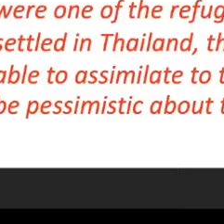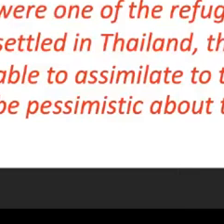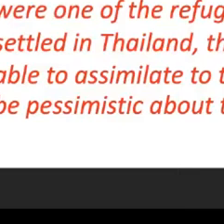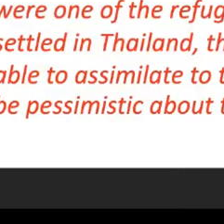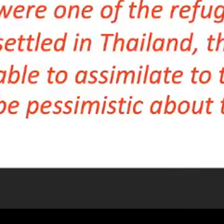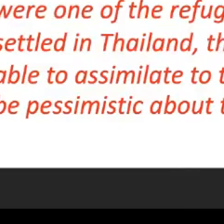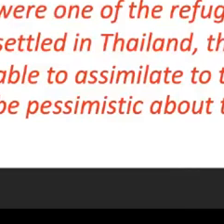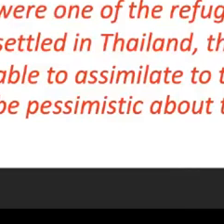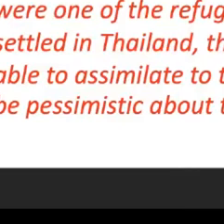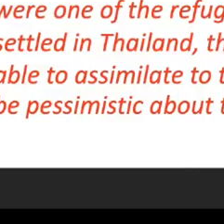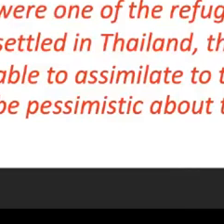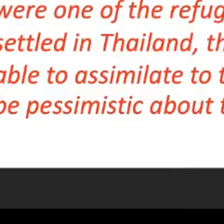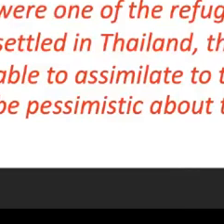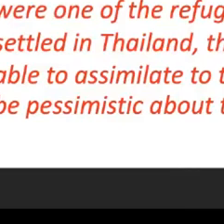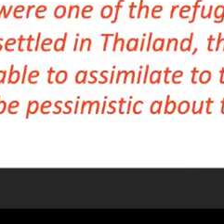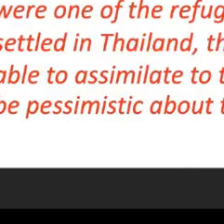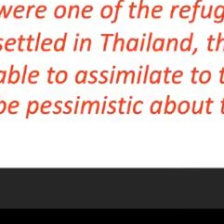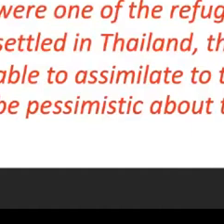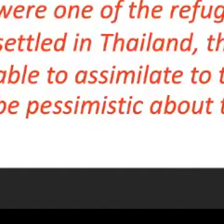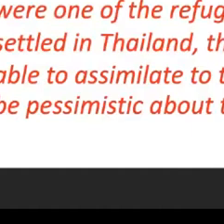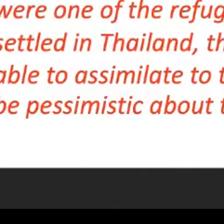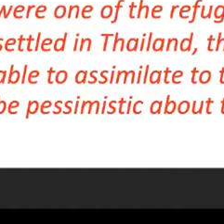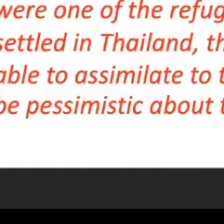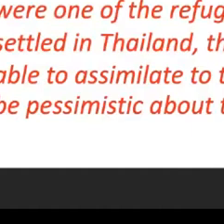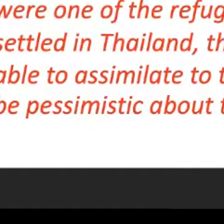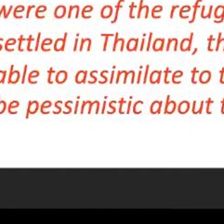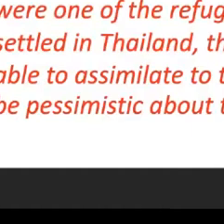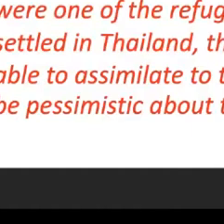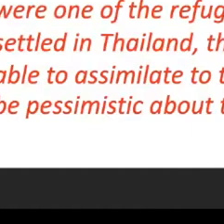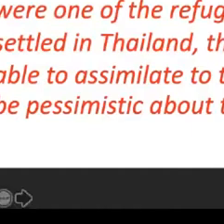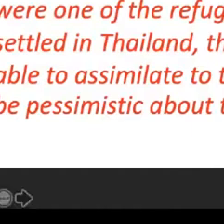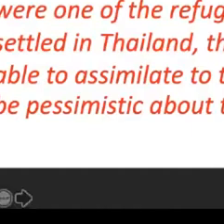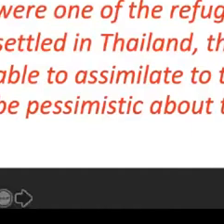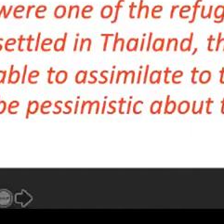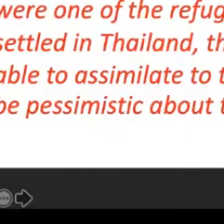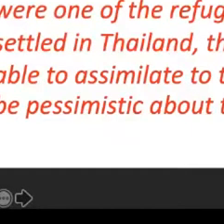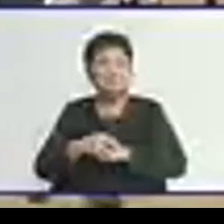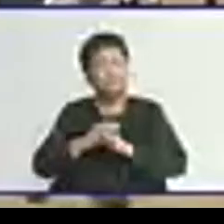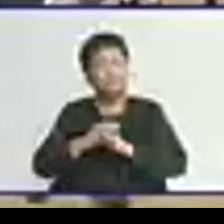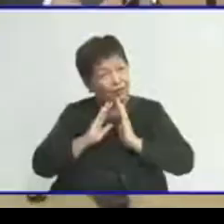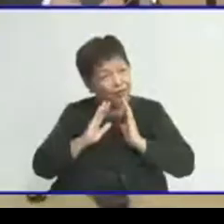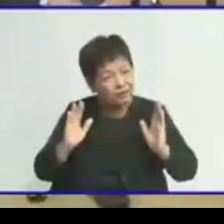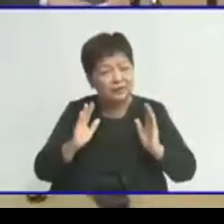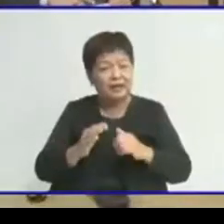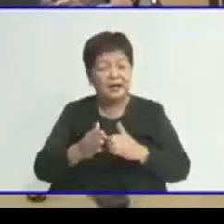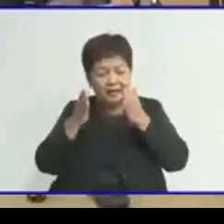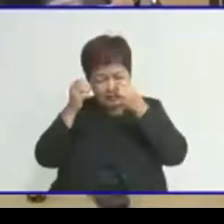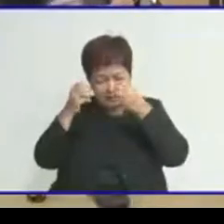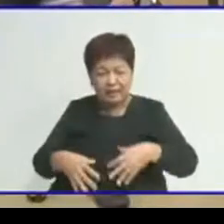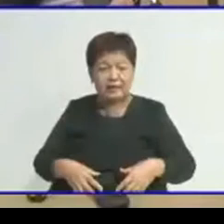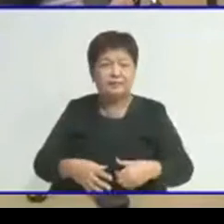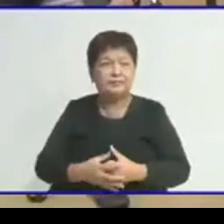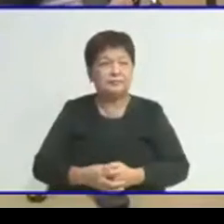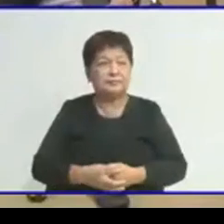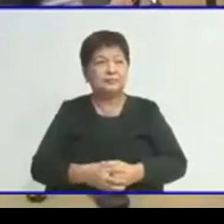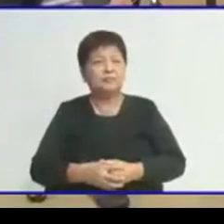refugees have potential to stay in Thailand for a long time. ขอบคุณค่ะทางพันธุ์นะคะอาจารย์ก็พูดถึงให้ภา